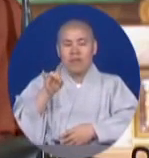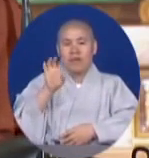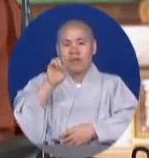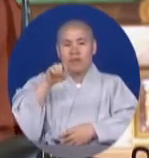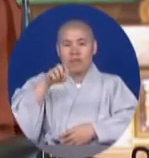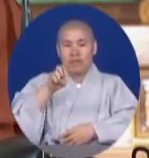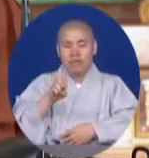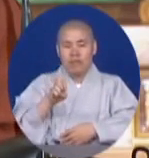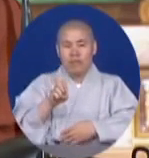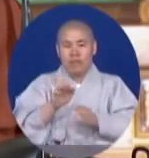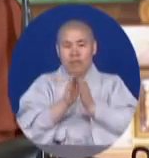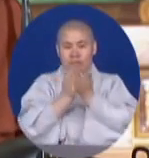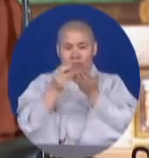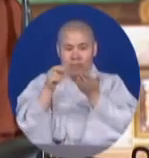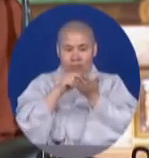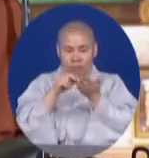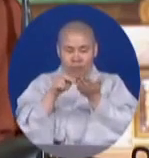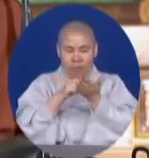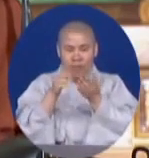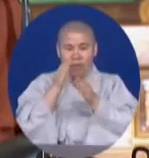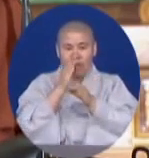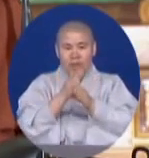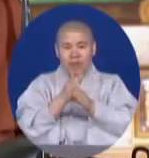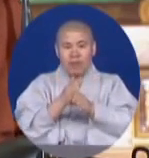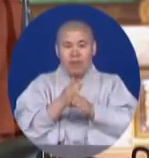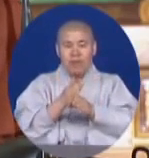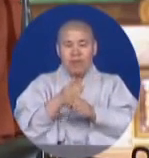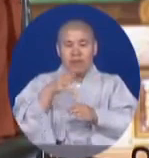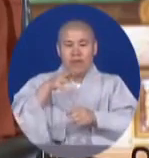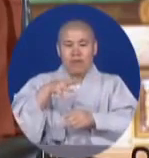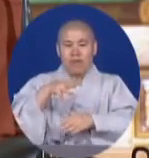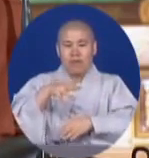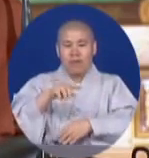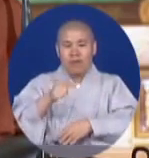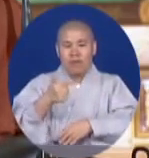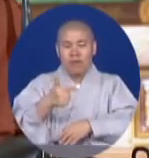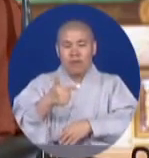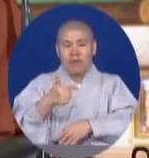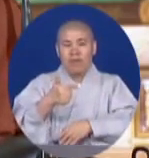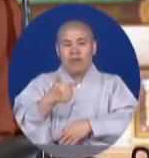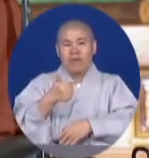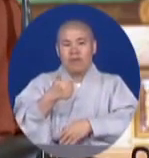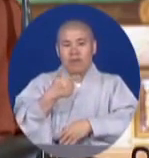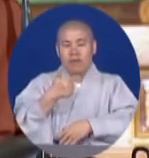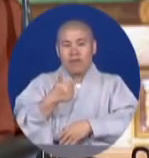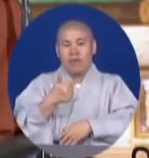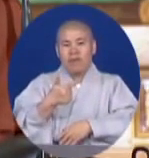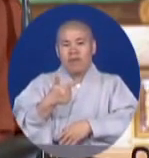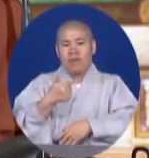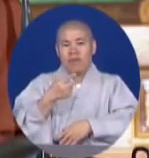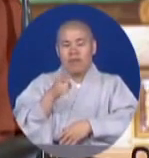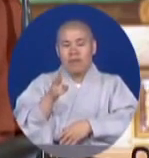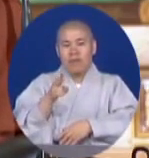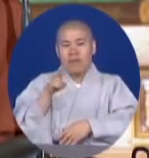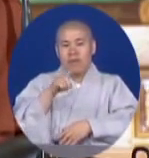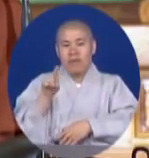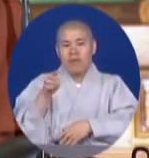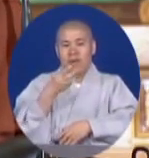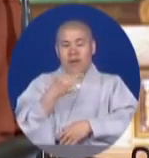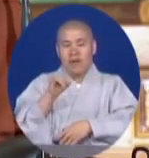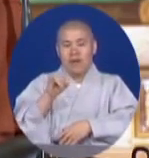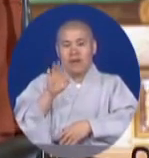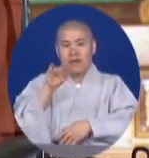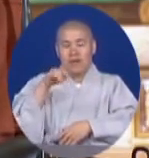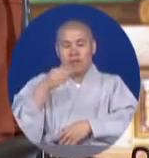관중생품을 보는데 뭔 말이 나오냐면 천녀하고 사리불하고 대화를 합니다. 그래서 이제